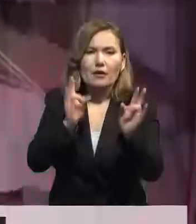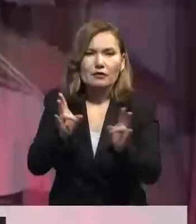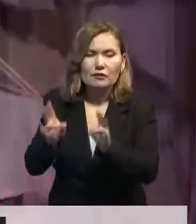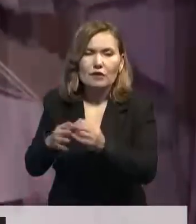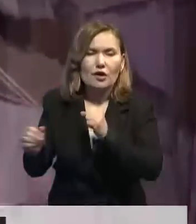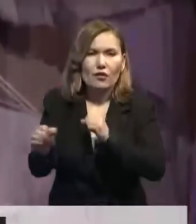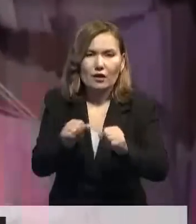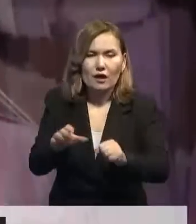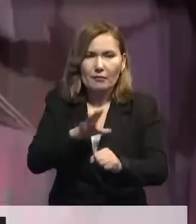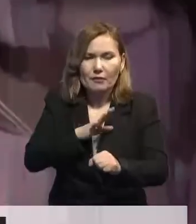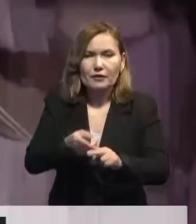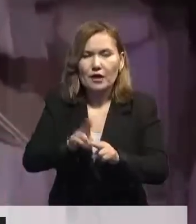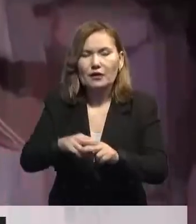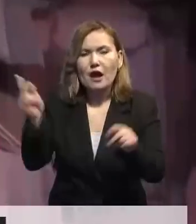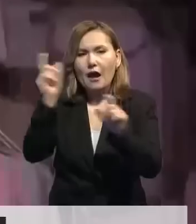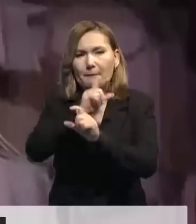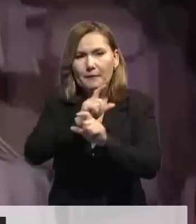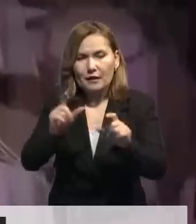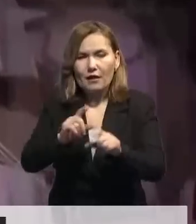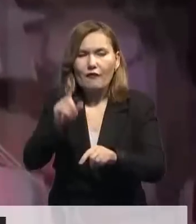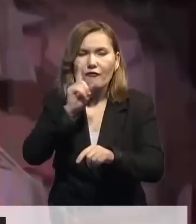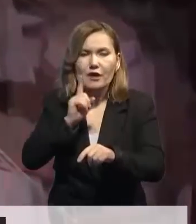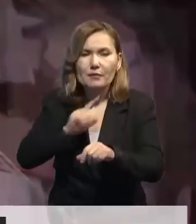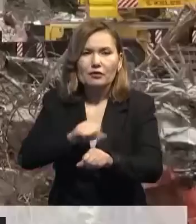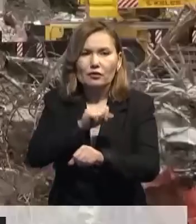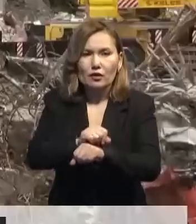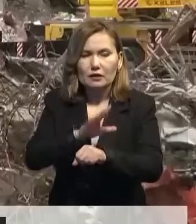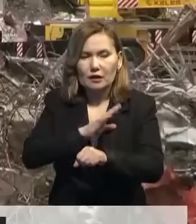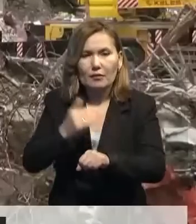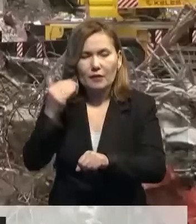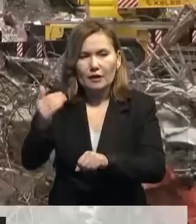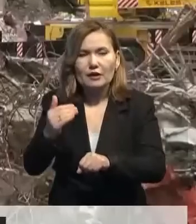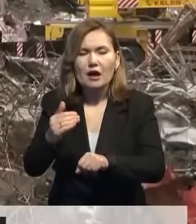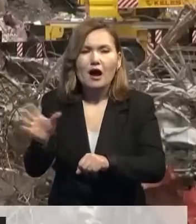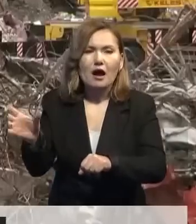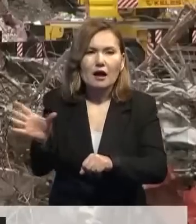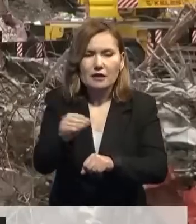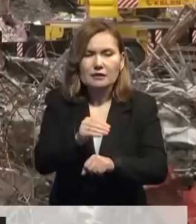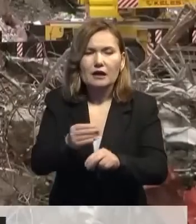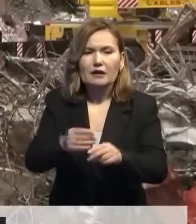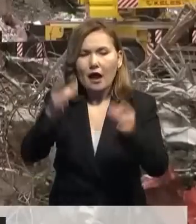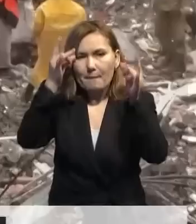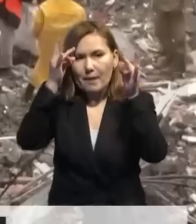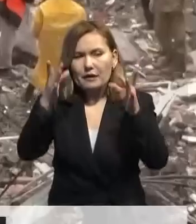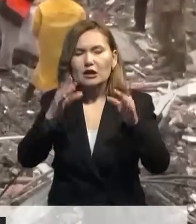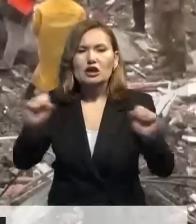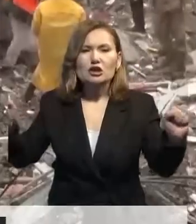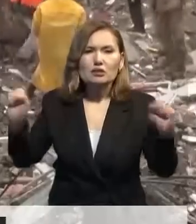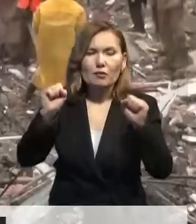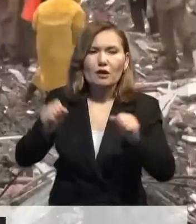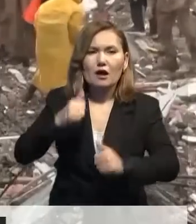кесілді. Білім беру орталықтарының жұмысы тоқтатылды. Елде жаппай мәдени және спорттық шаралар